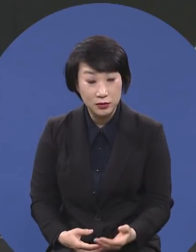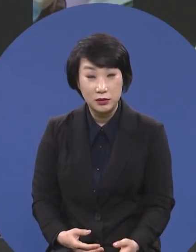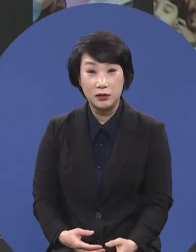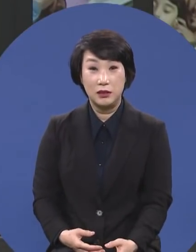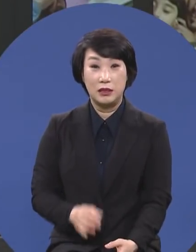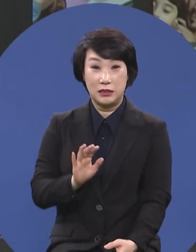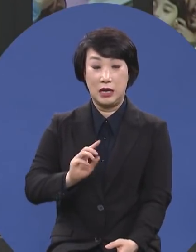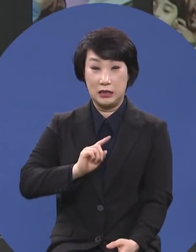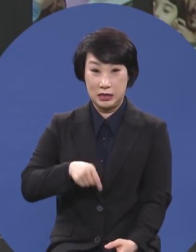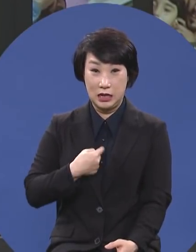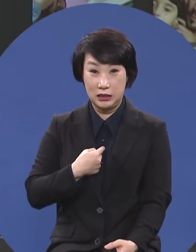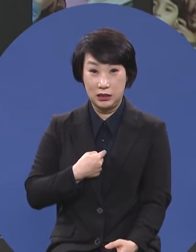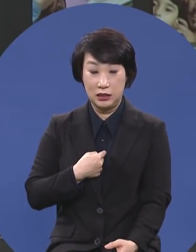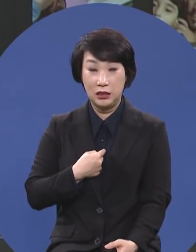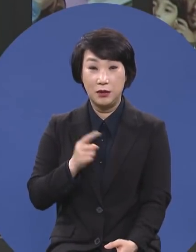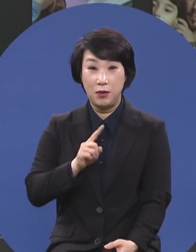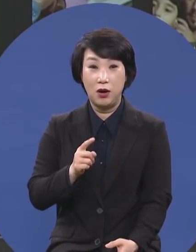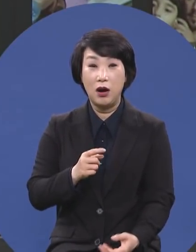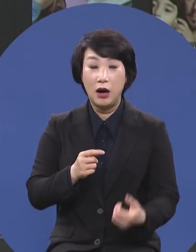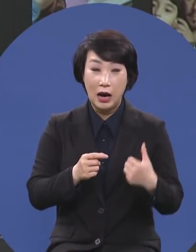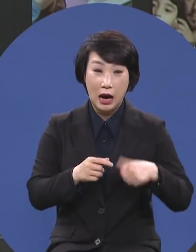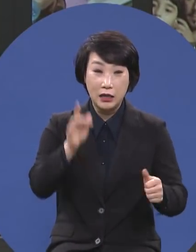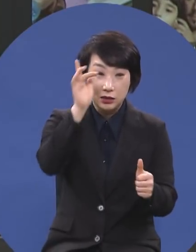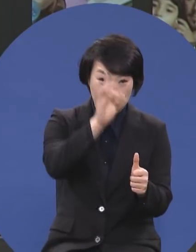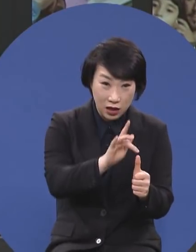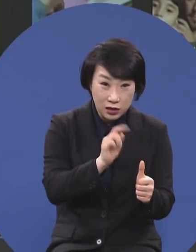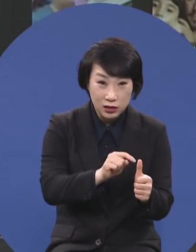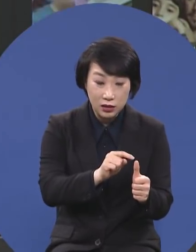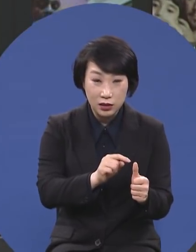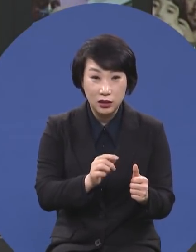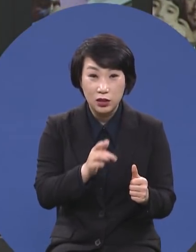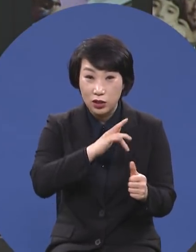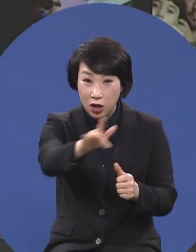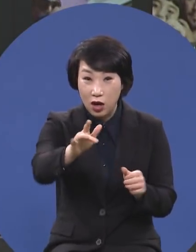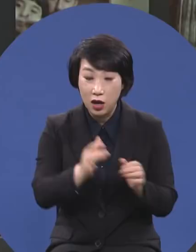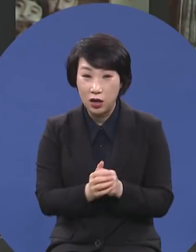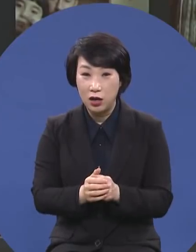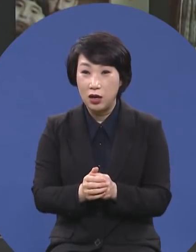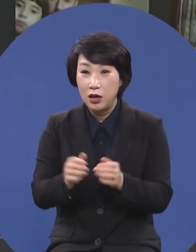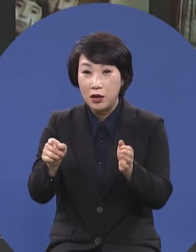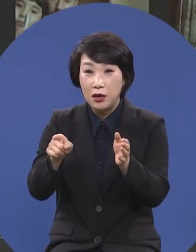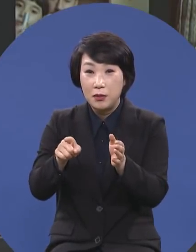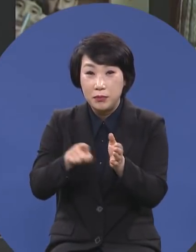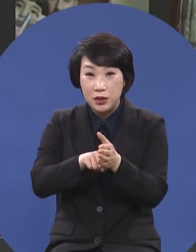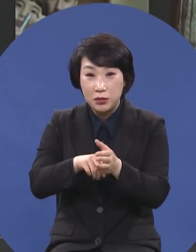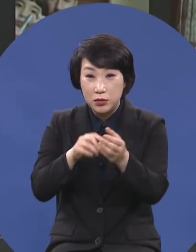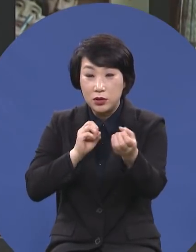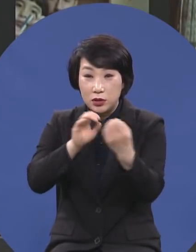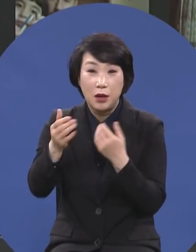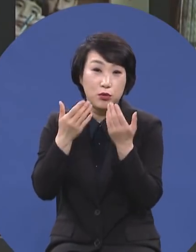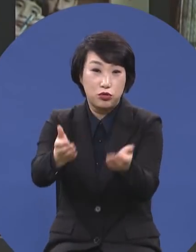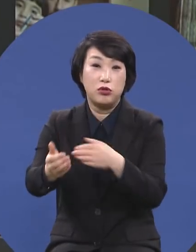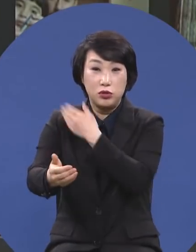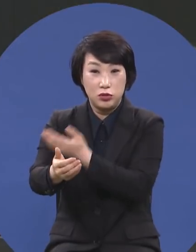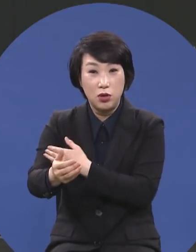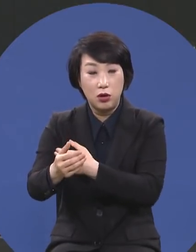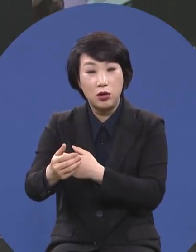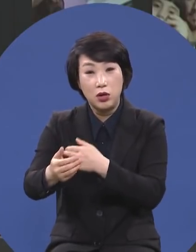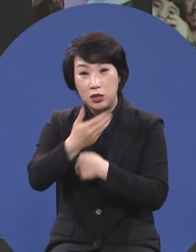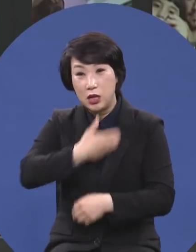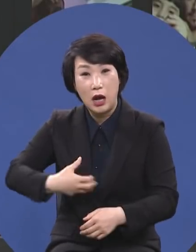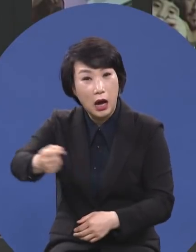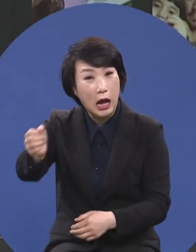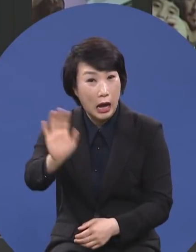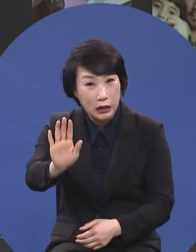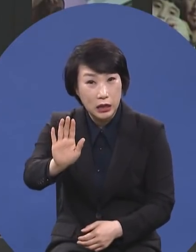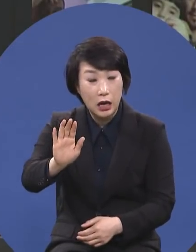자기 자식의 귀신을 쫓아주는 자기 믿음을 성취할 능력이 없었습니다.